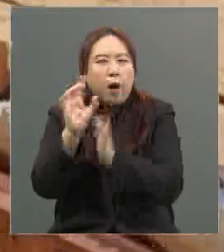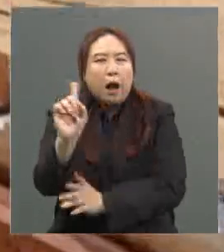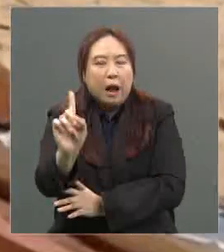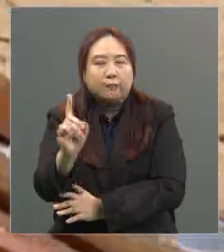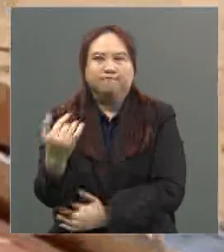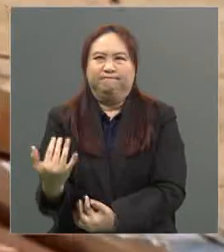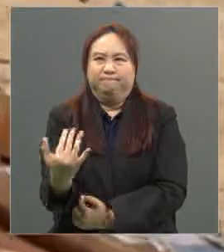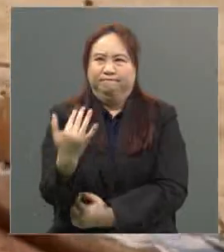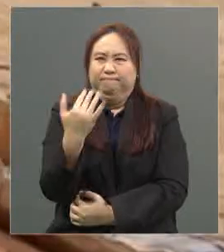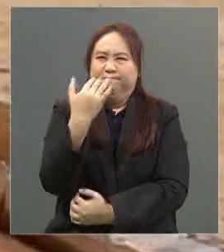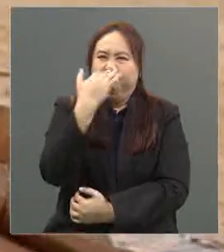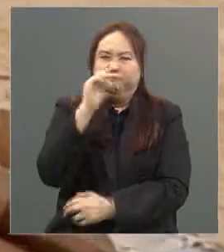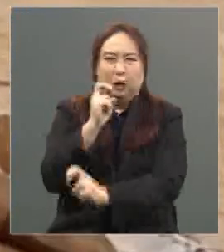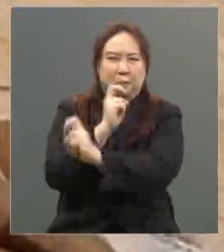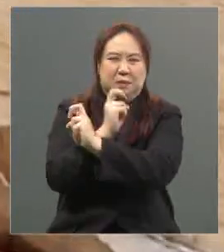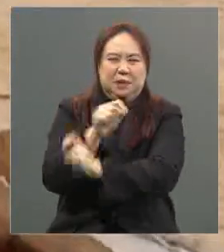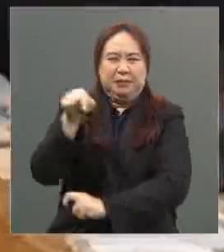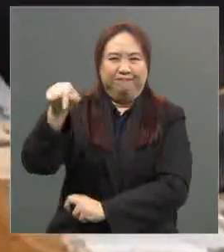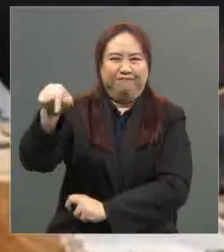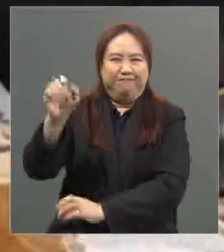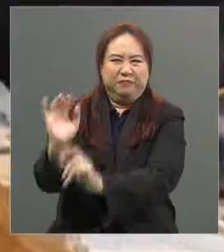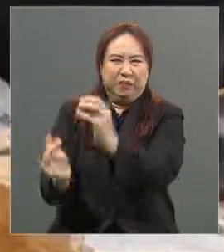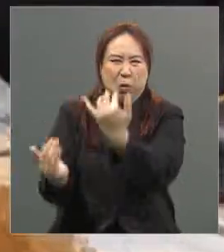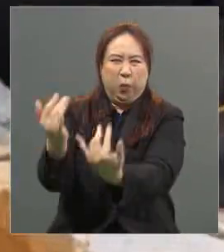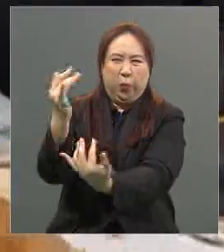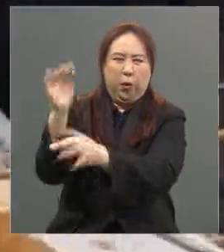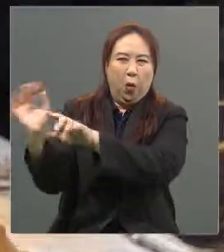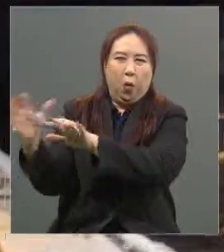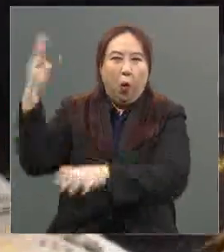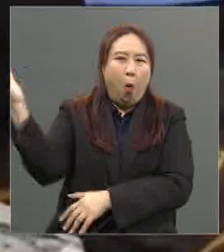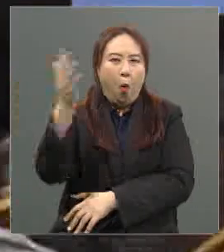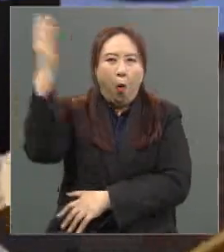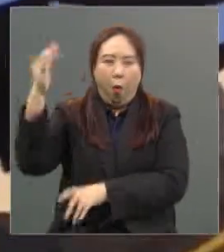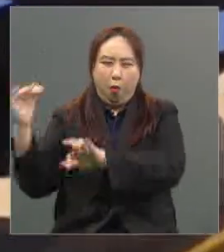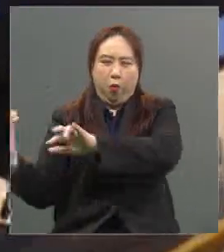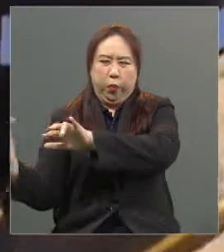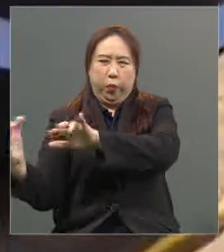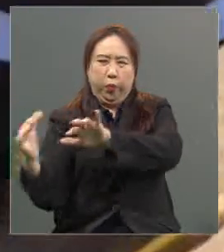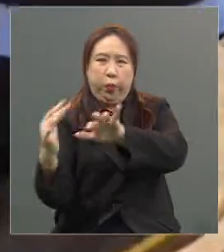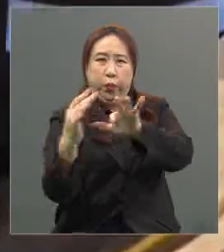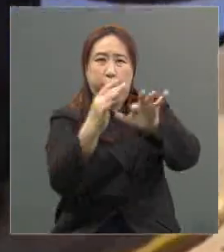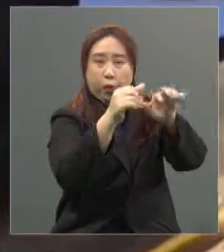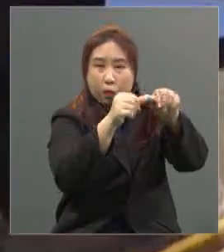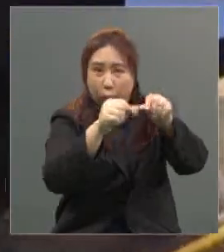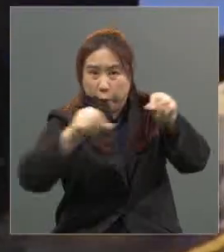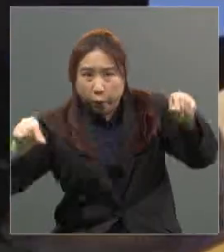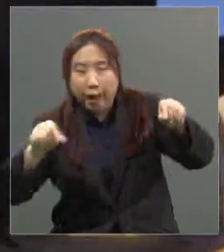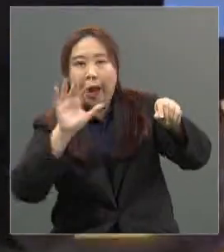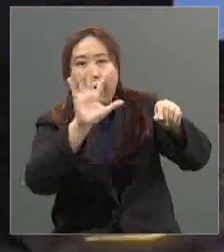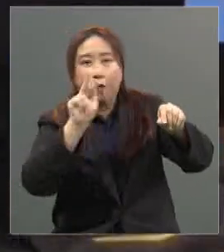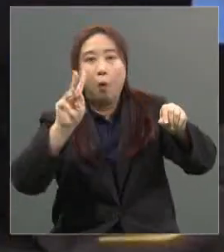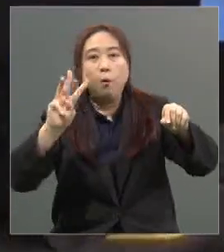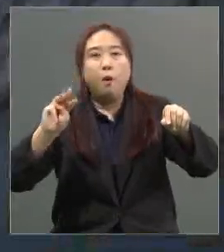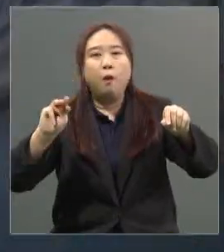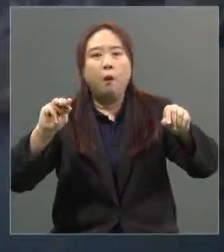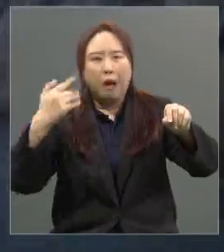กลิ่นควันของสารเคมีที่มันถูกไฟไหม้เนี่ยแล้วมันลอยไปตามทิศทางลมเป็นระยะทางถึง 5กมประเด็นก็คือว่าแล้ว